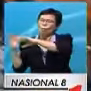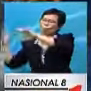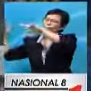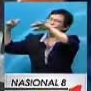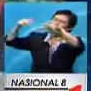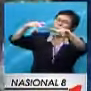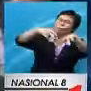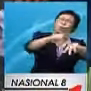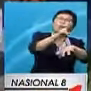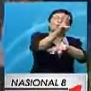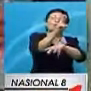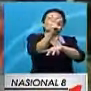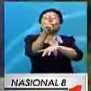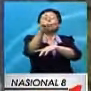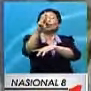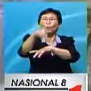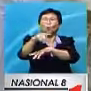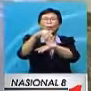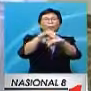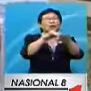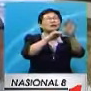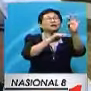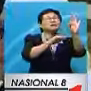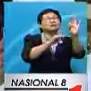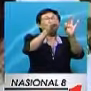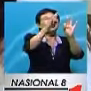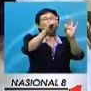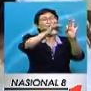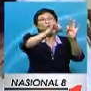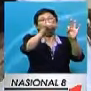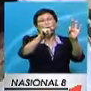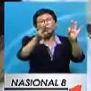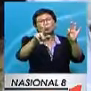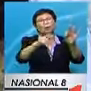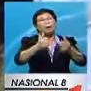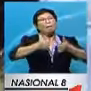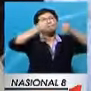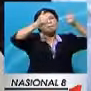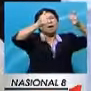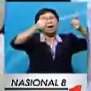mula berwukuf di Arafah pada 9 Zulhijjah nanti sebagai kemuncak